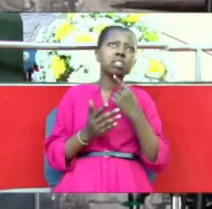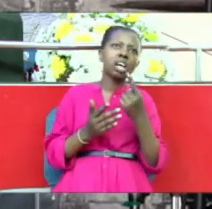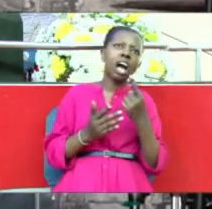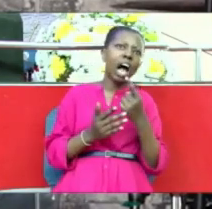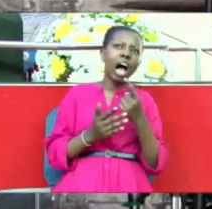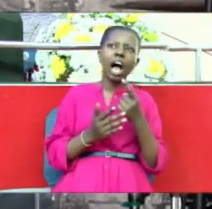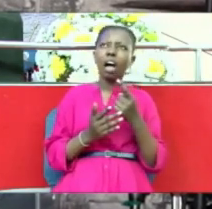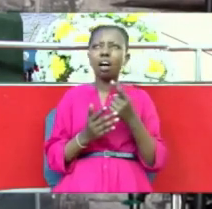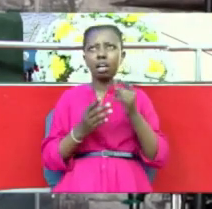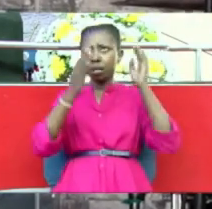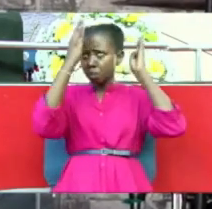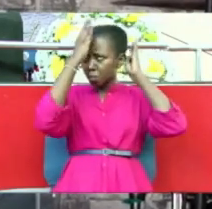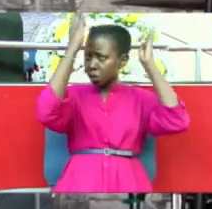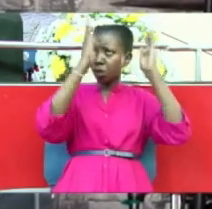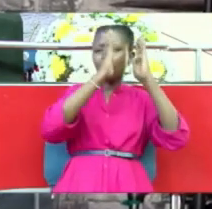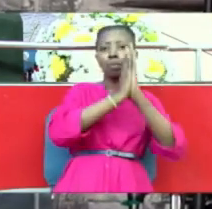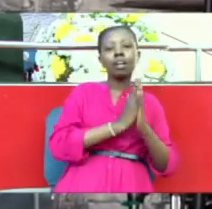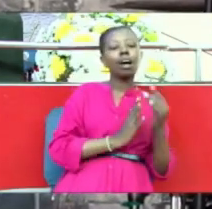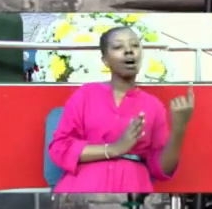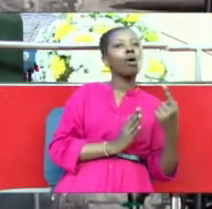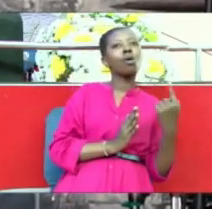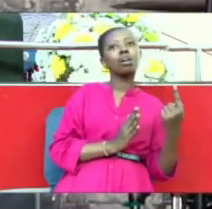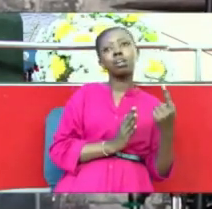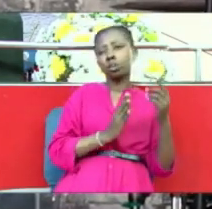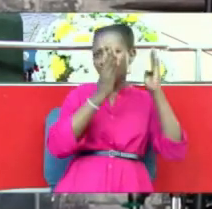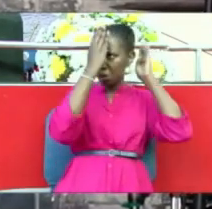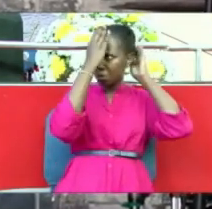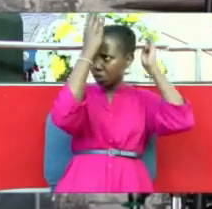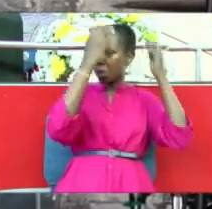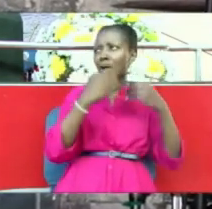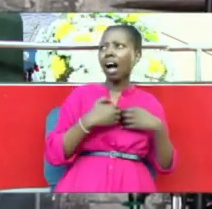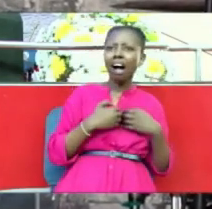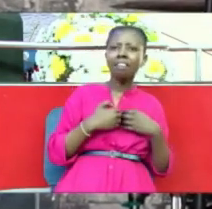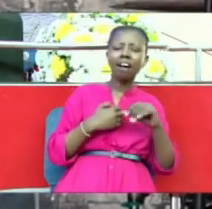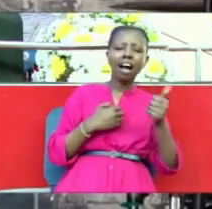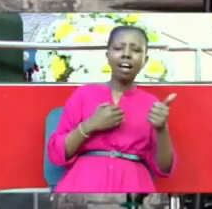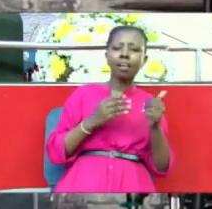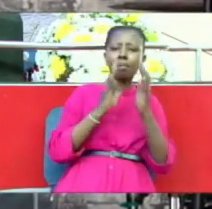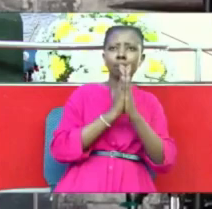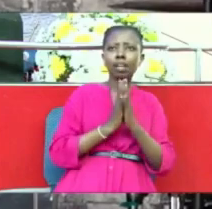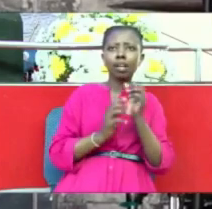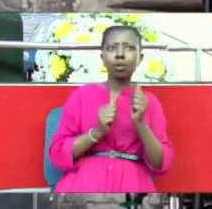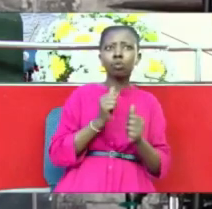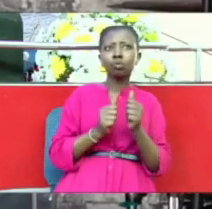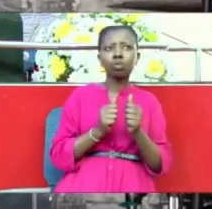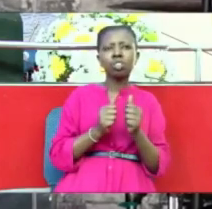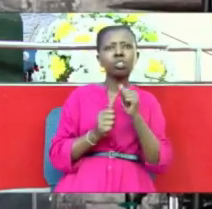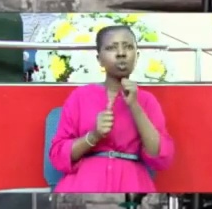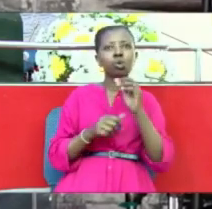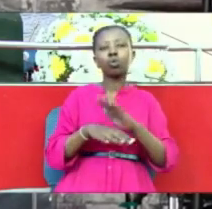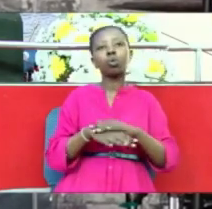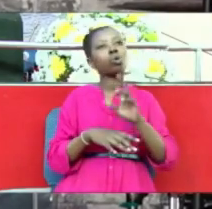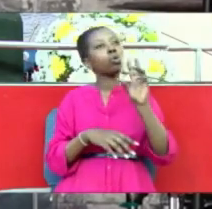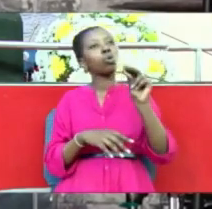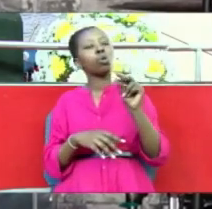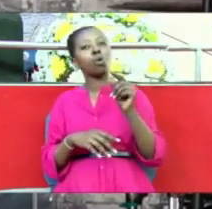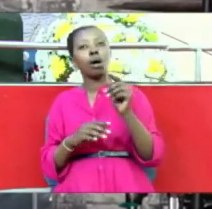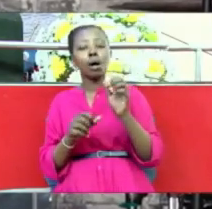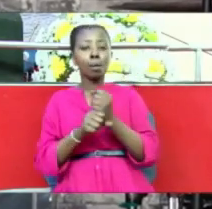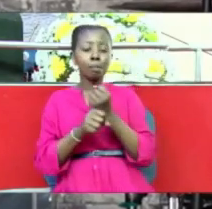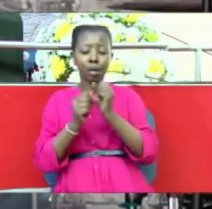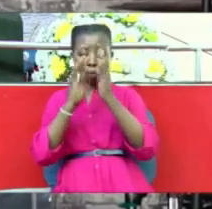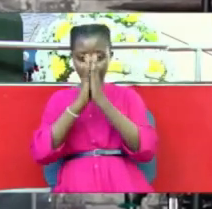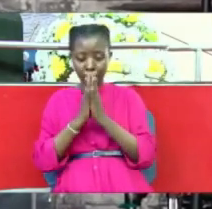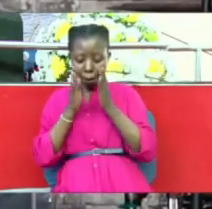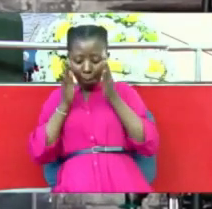bishop. Bishop unajua alikuwa na maombi mengine huko. Tulirudia vile alisema. I want you to make it personal. Nataka ulifanye liwe ombi lako